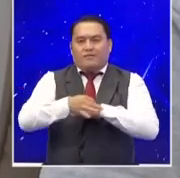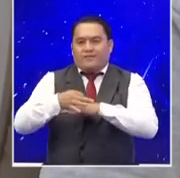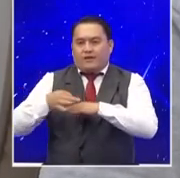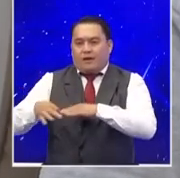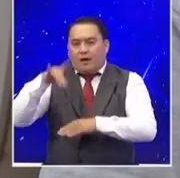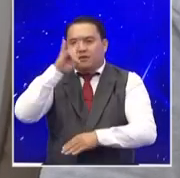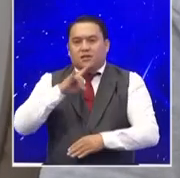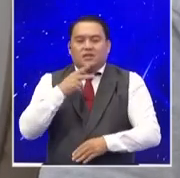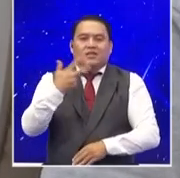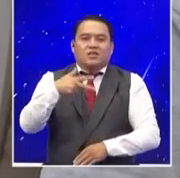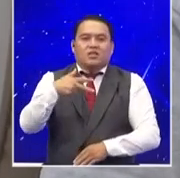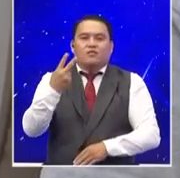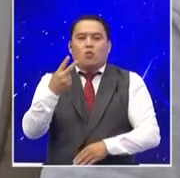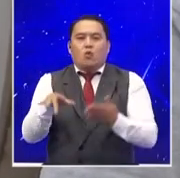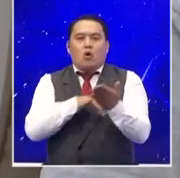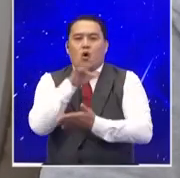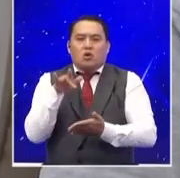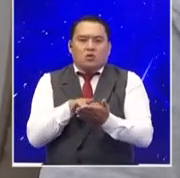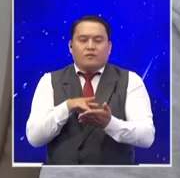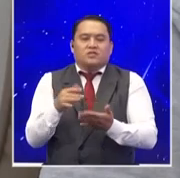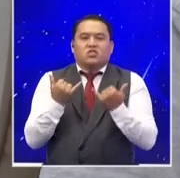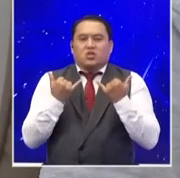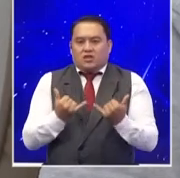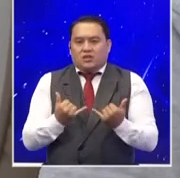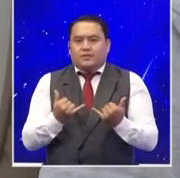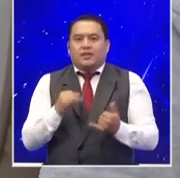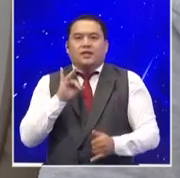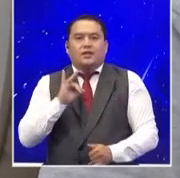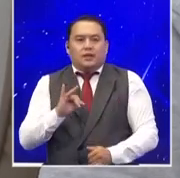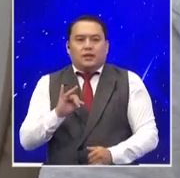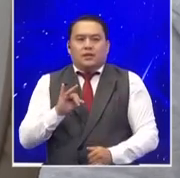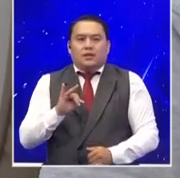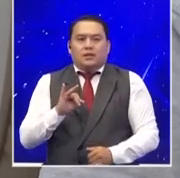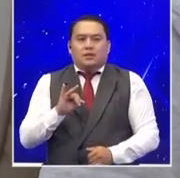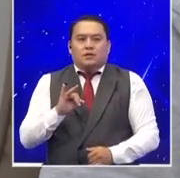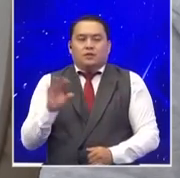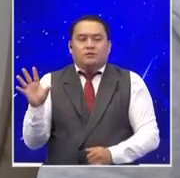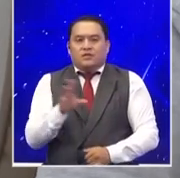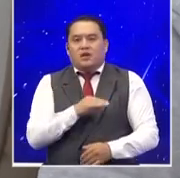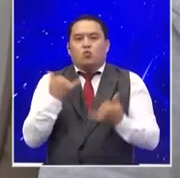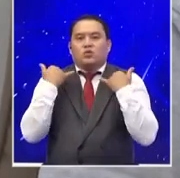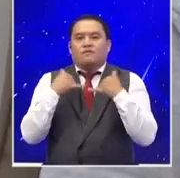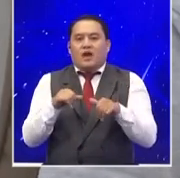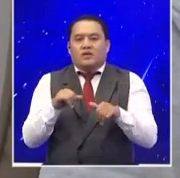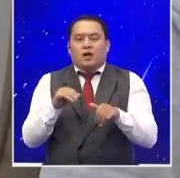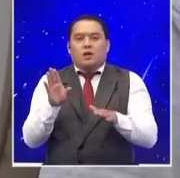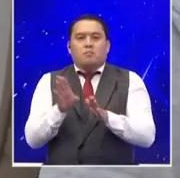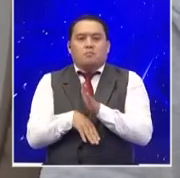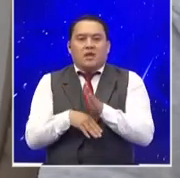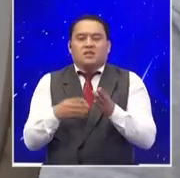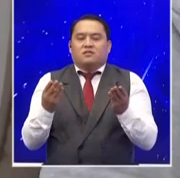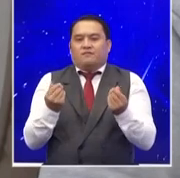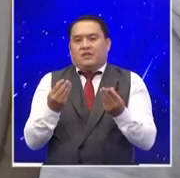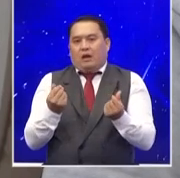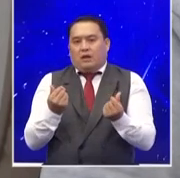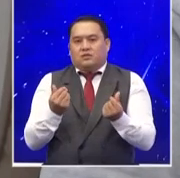Казахстану, у нас более 32 городов сейчас входит. И на самом деле всех удивляет, как мы без финансов живем, то есть